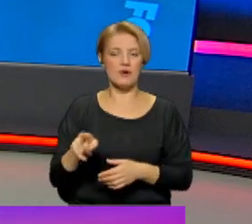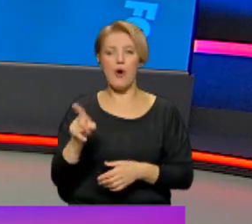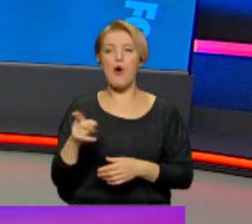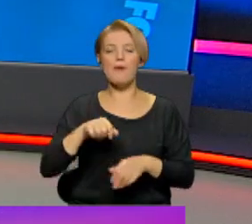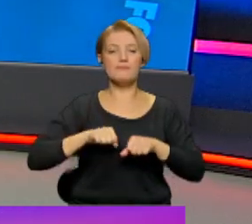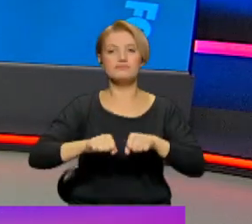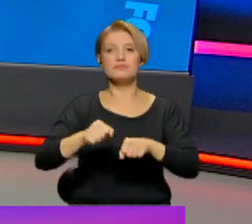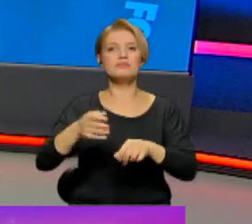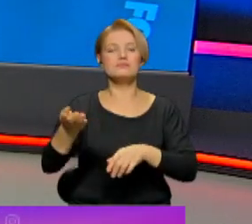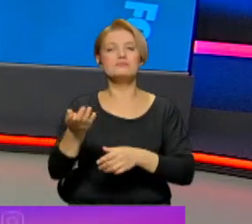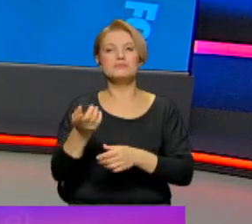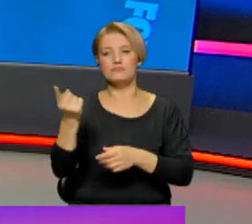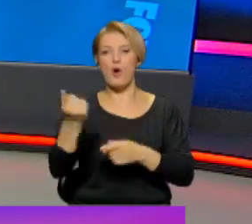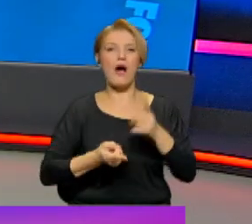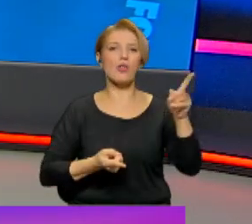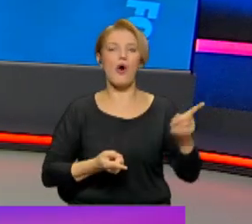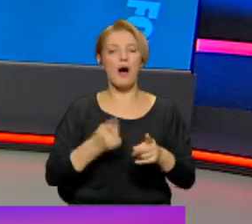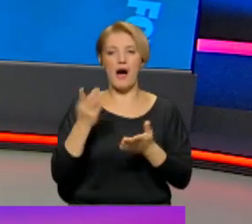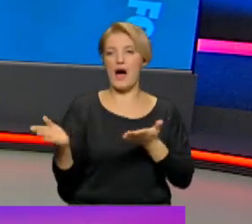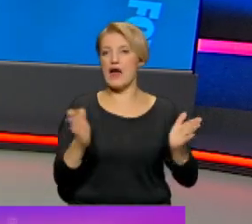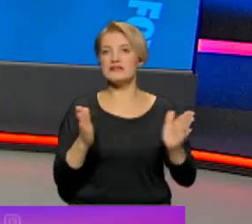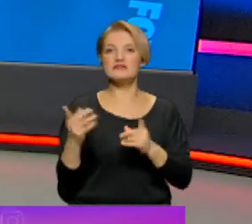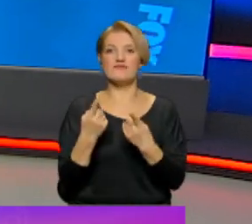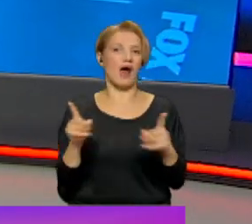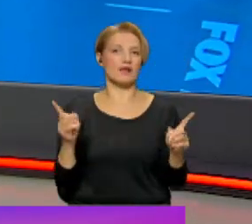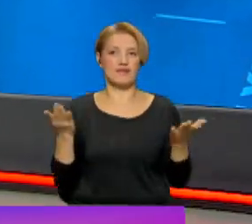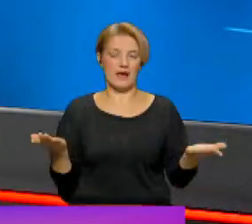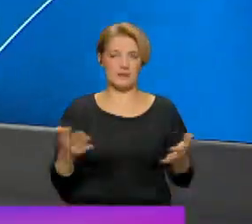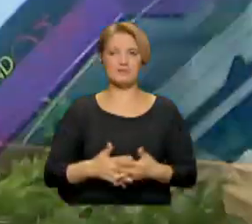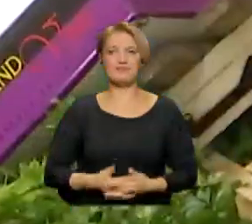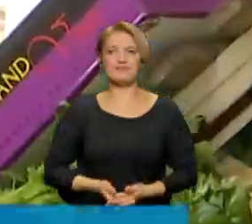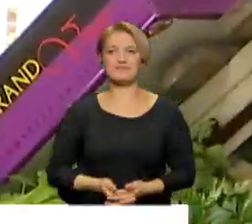market sepetine ayırdığı oran arasındaki fark ne?